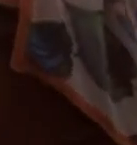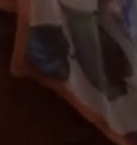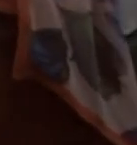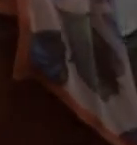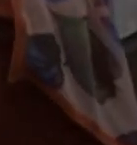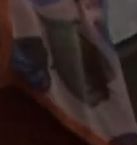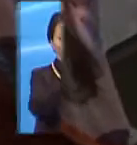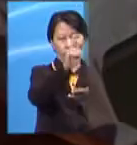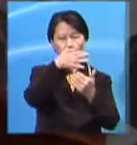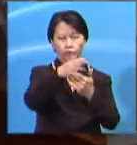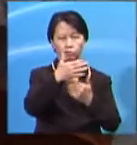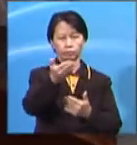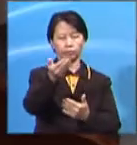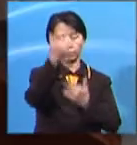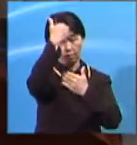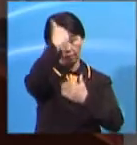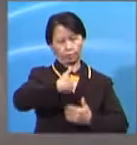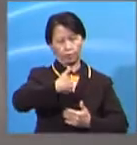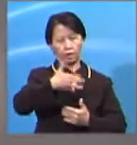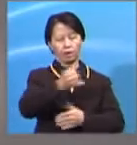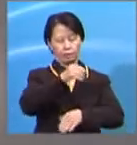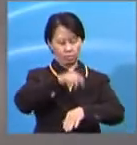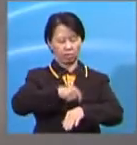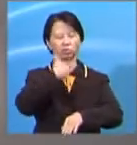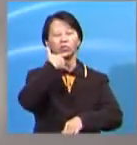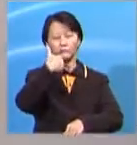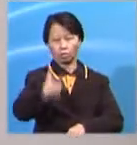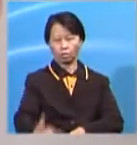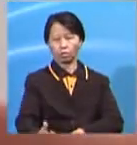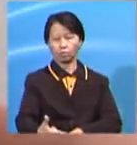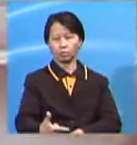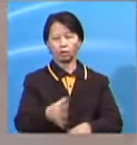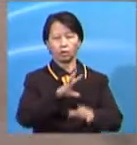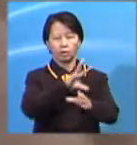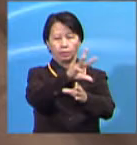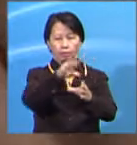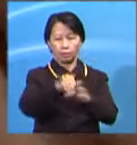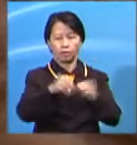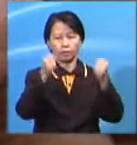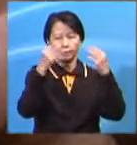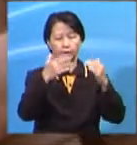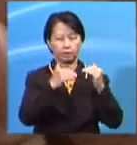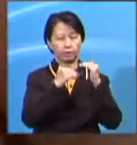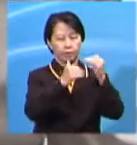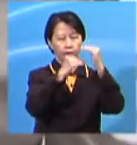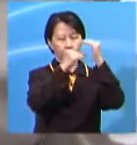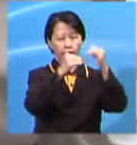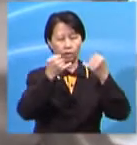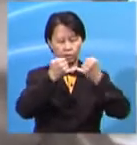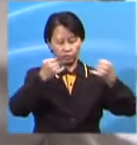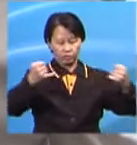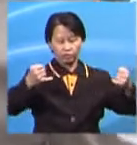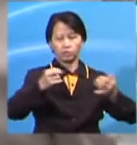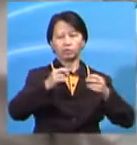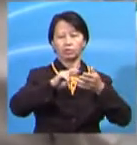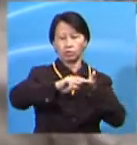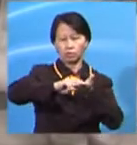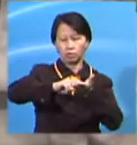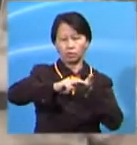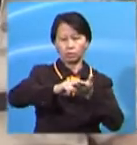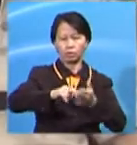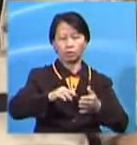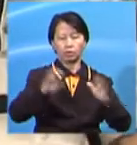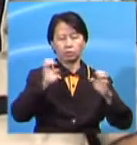Pemulihan selepas serangan strok mengambil jangka masa lama. Ia melibatkan banyak peringkat dan jenis rawatan.